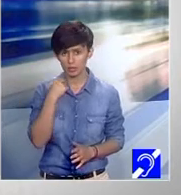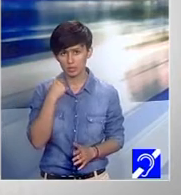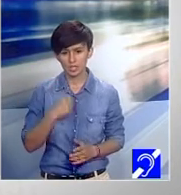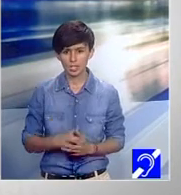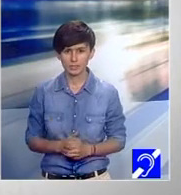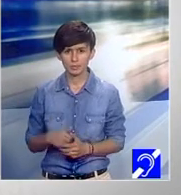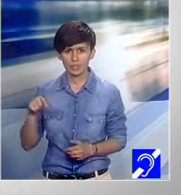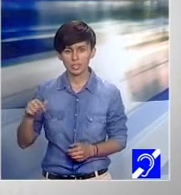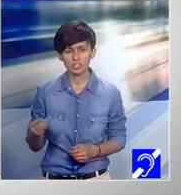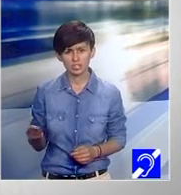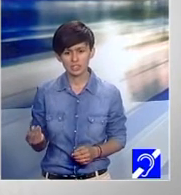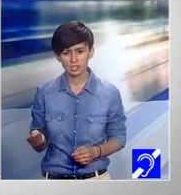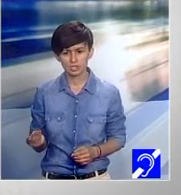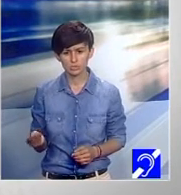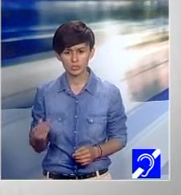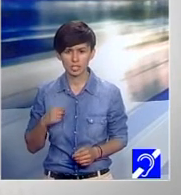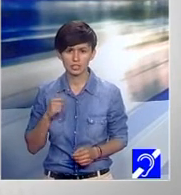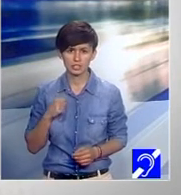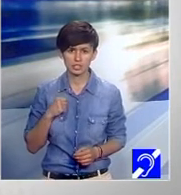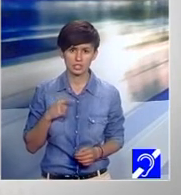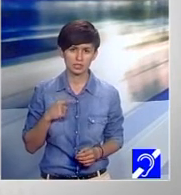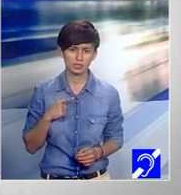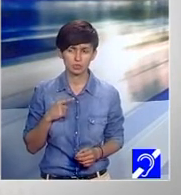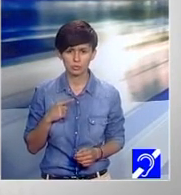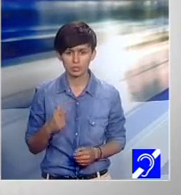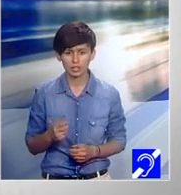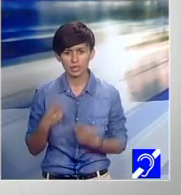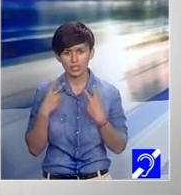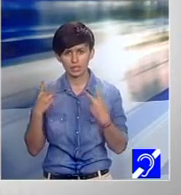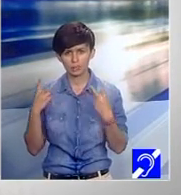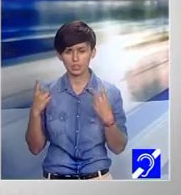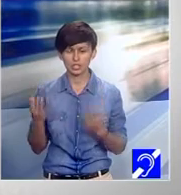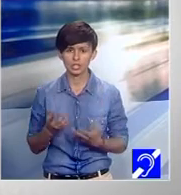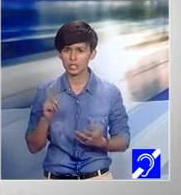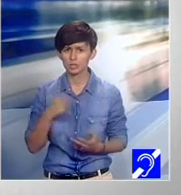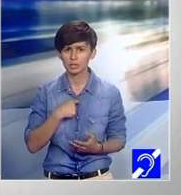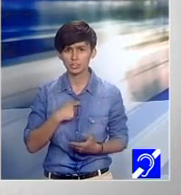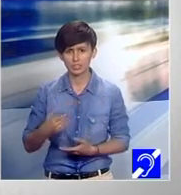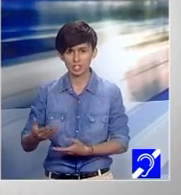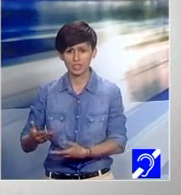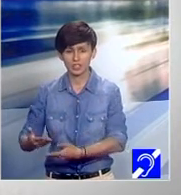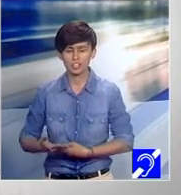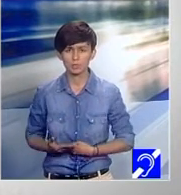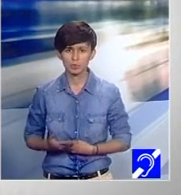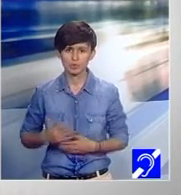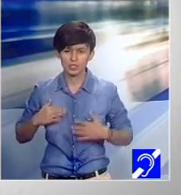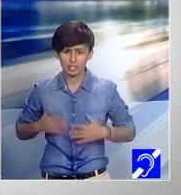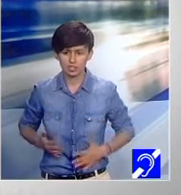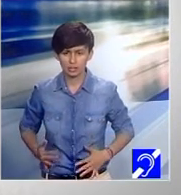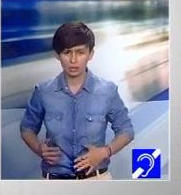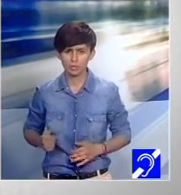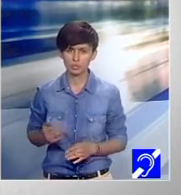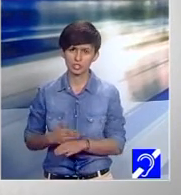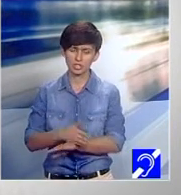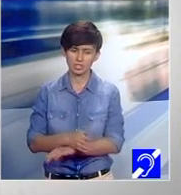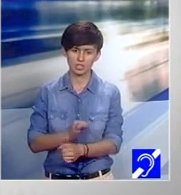acești aminoacizi este fenilalanina. Nu, neputând fi metabolizat de organism, el intră în țesuturi, în celule și